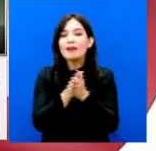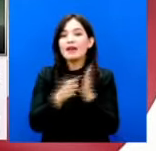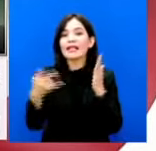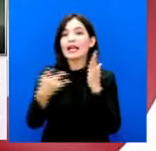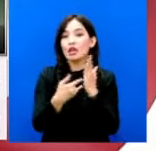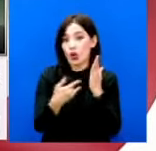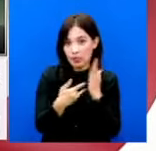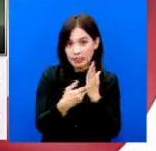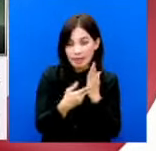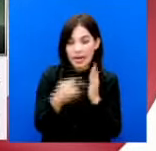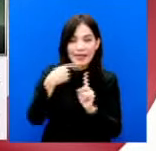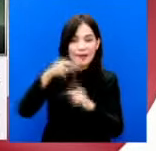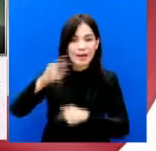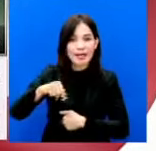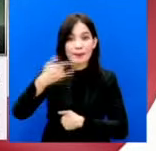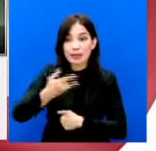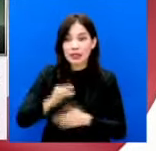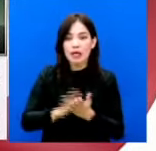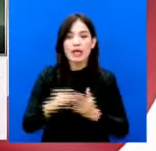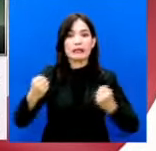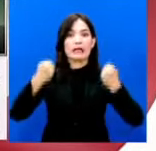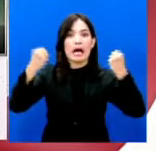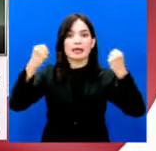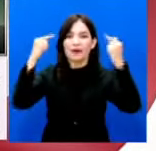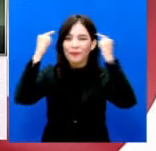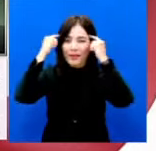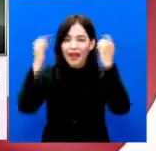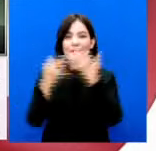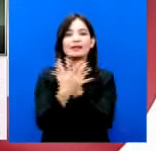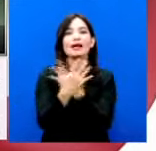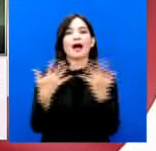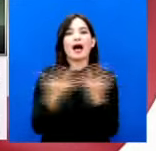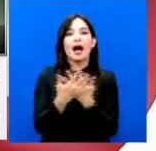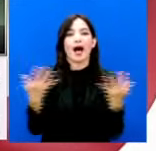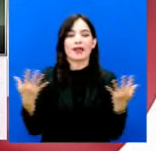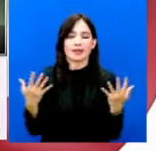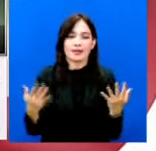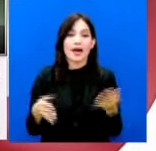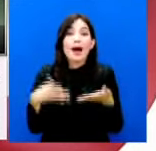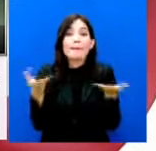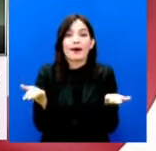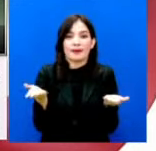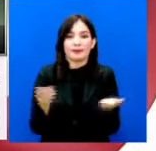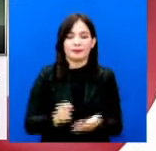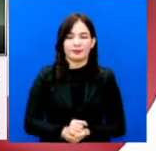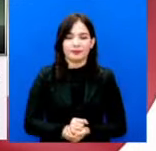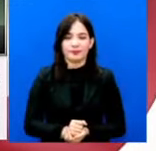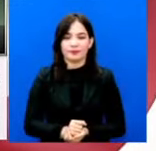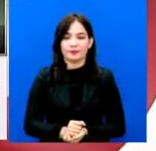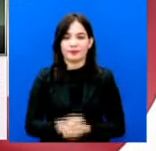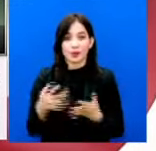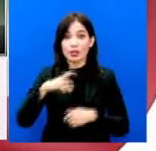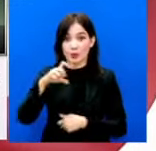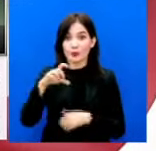teknologi sekaligus memastikan kesehatan mental masyarakat kita? Kira-kira begitu. Silakan. Baik, sudah